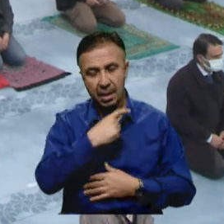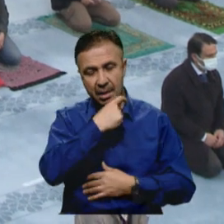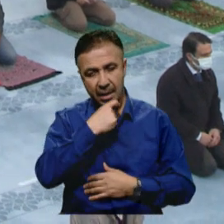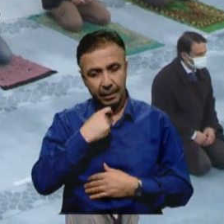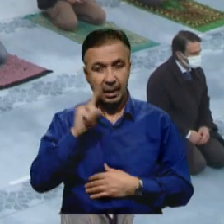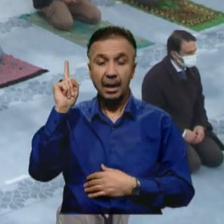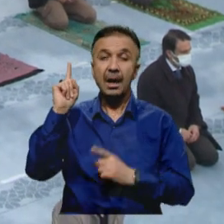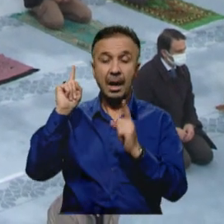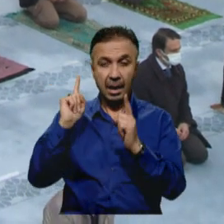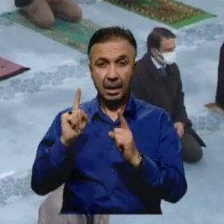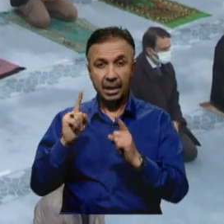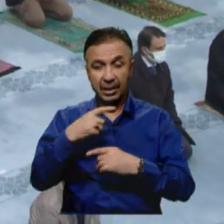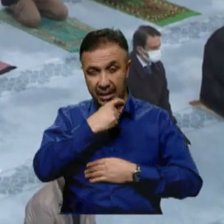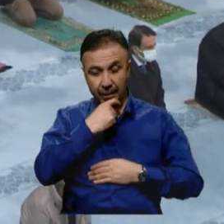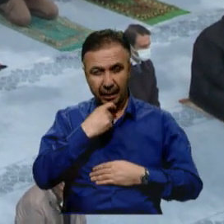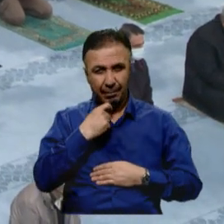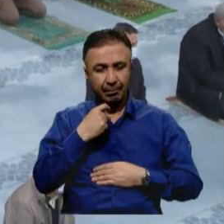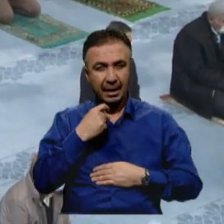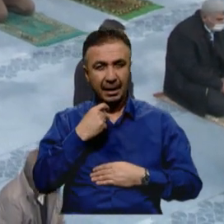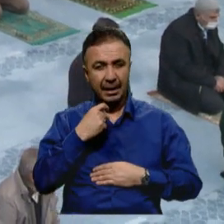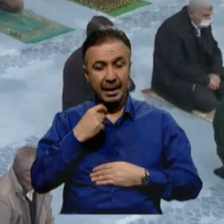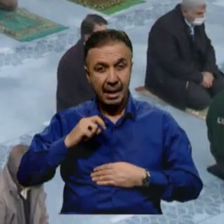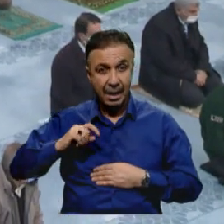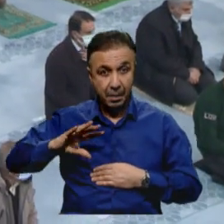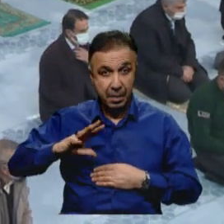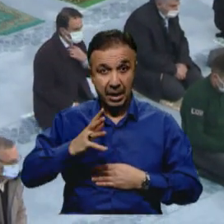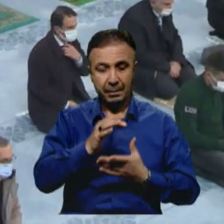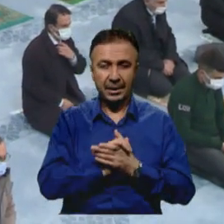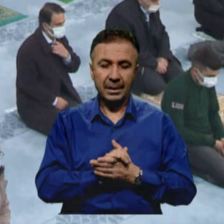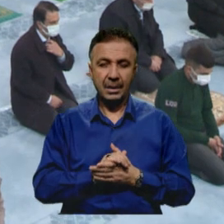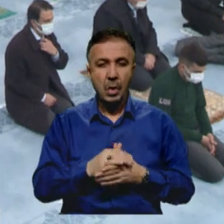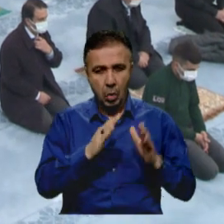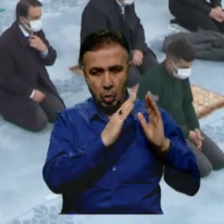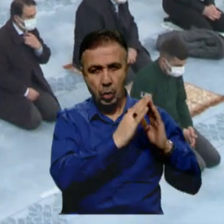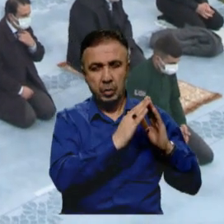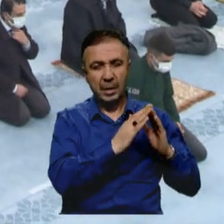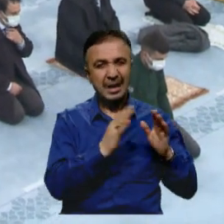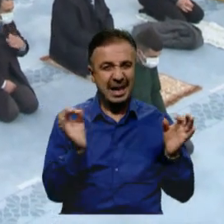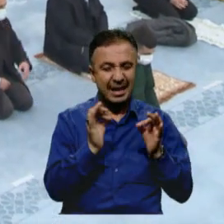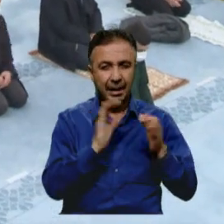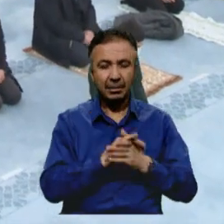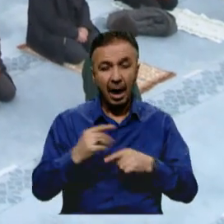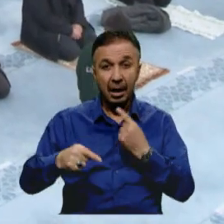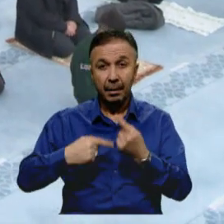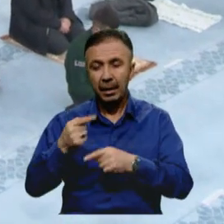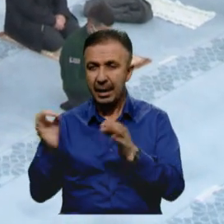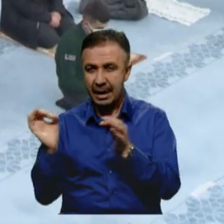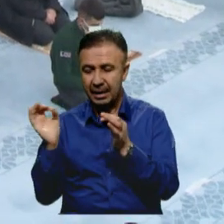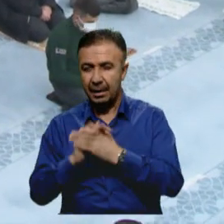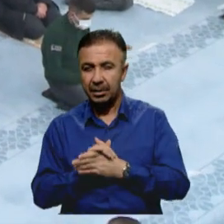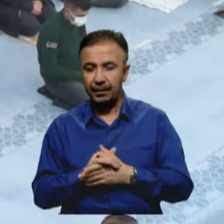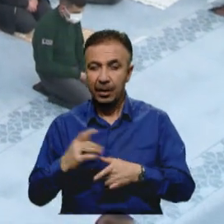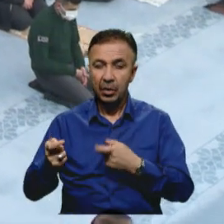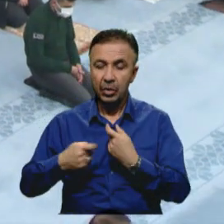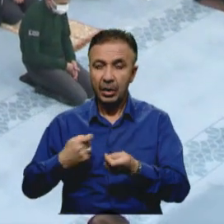Allah'a karşı samimiyetin bir yansımasıdır. Komşularla ilişkilerimiz, akrabalarla ilişkilerimiz,